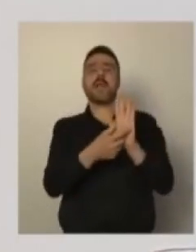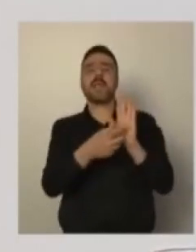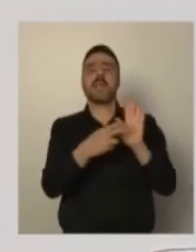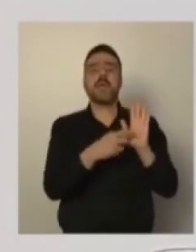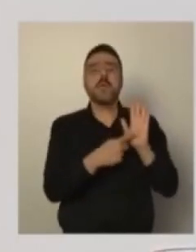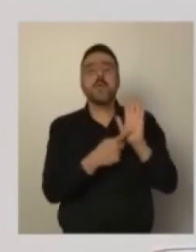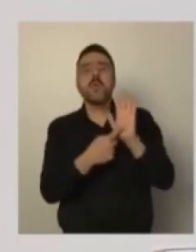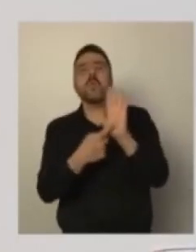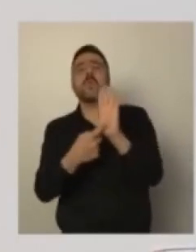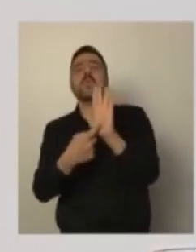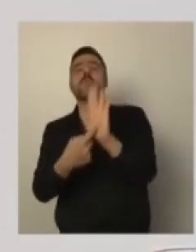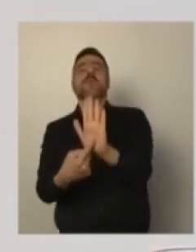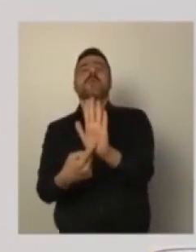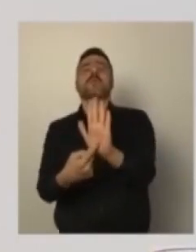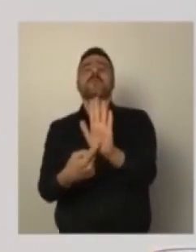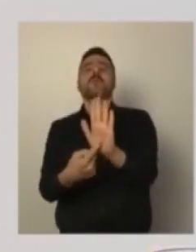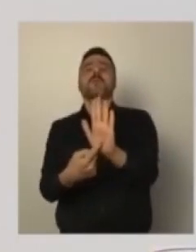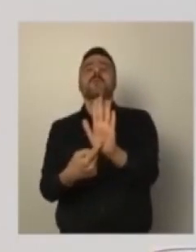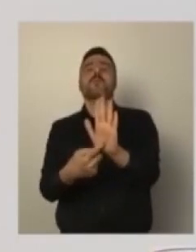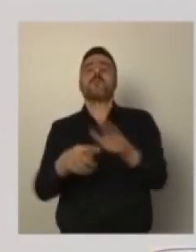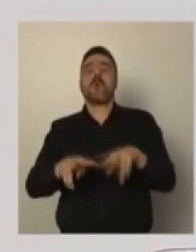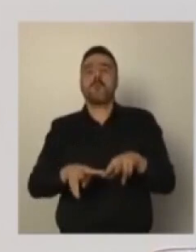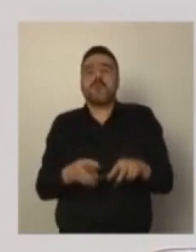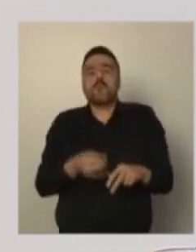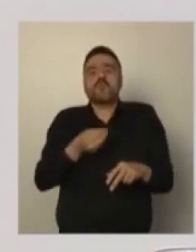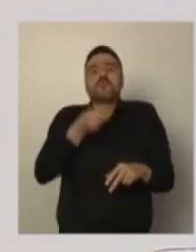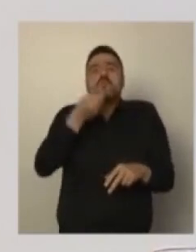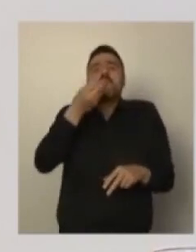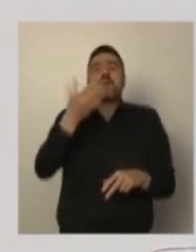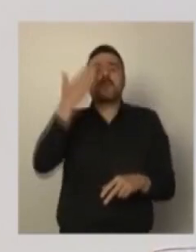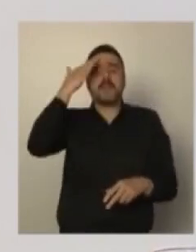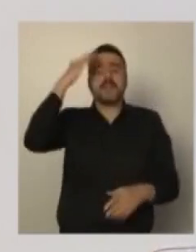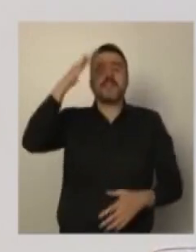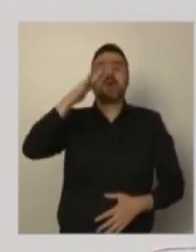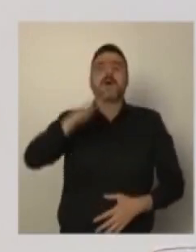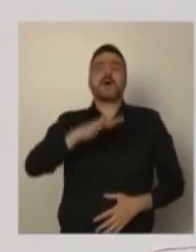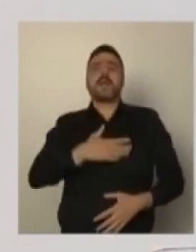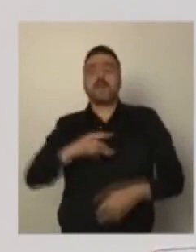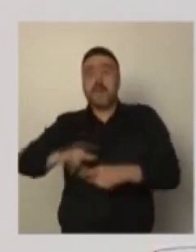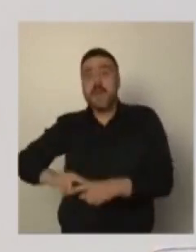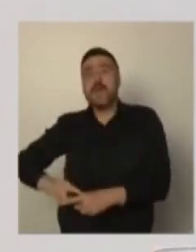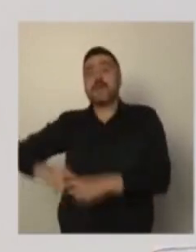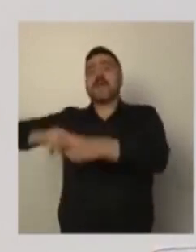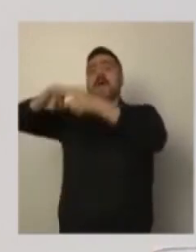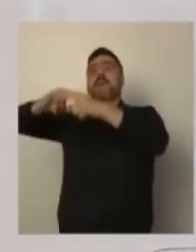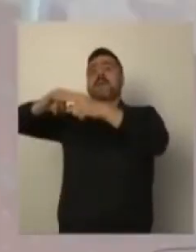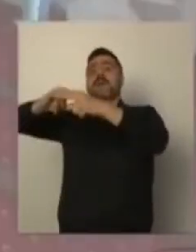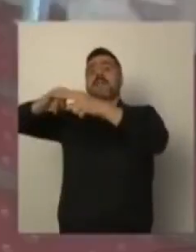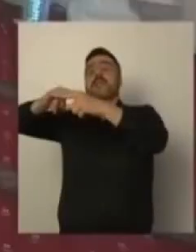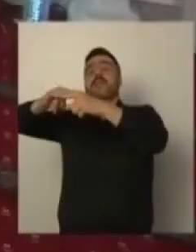diye kulu Muhammed Mustafa'yı Mescid-i Haram'dan